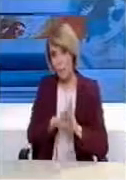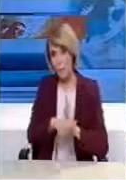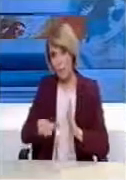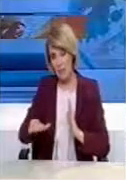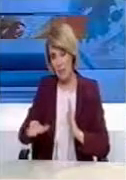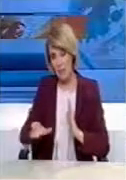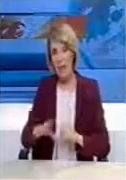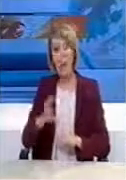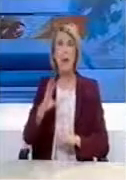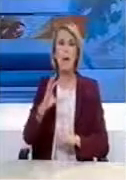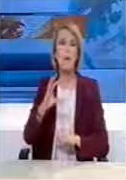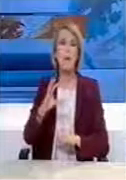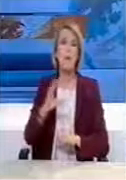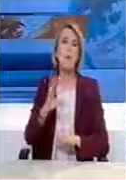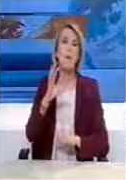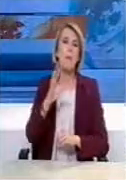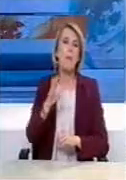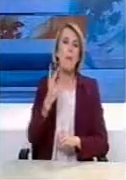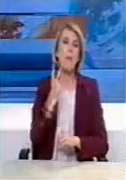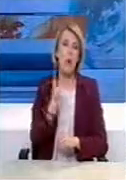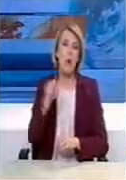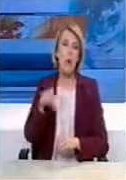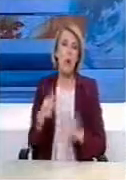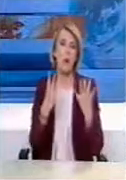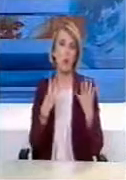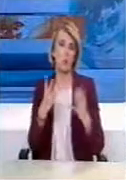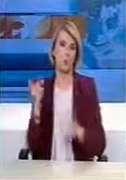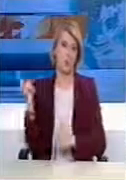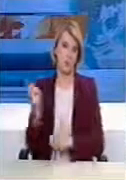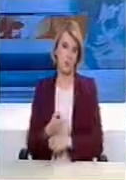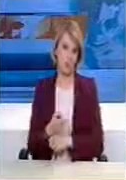είναι 53 μόλις περιστατικά, 2,8%.